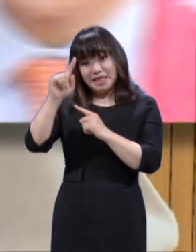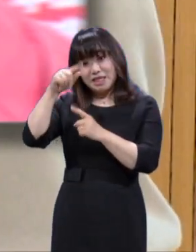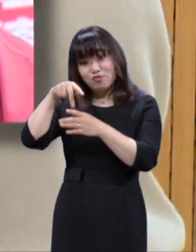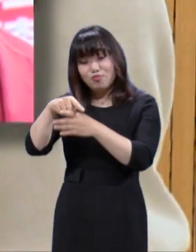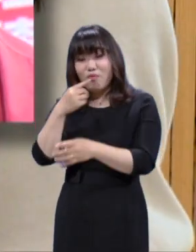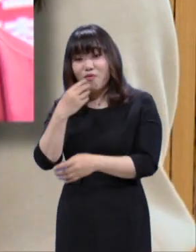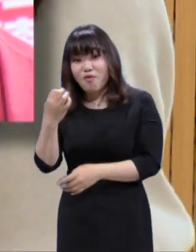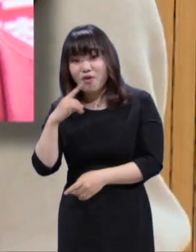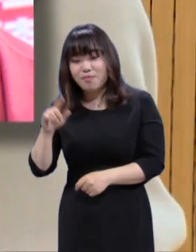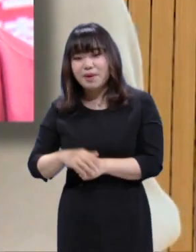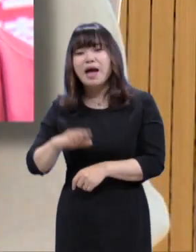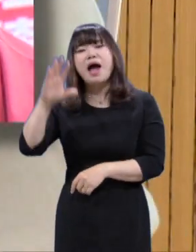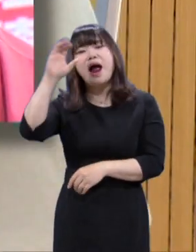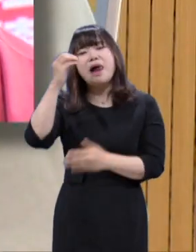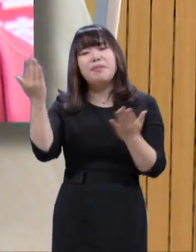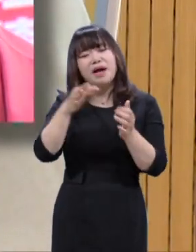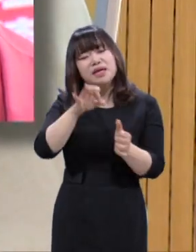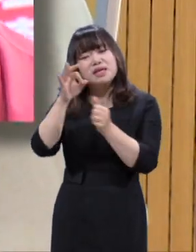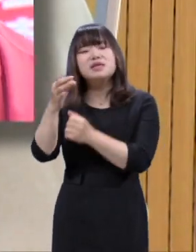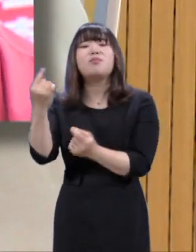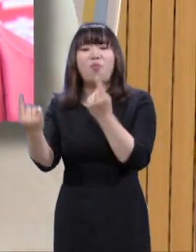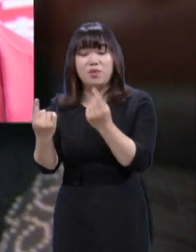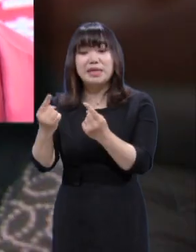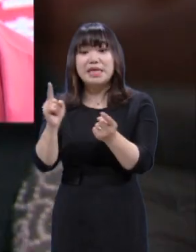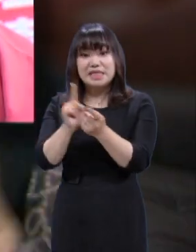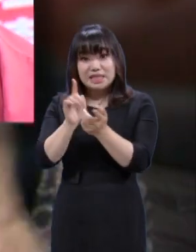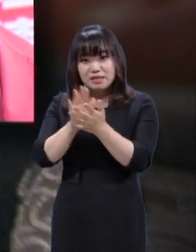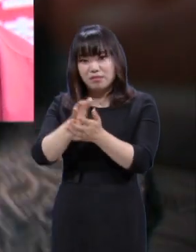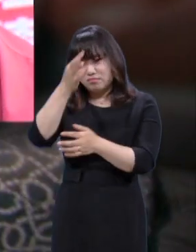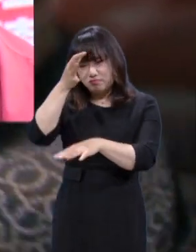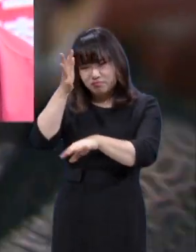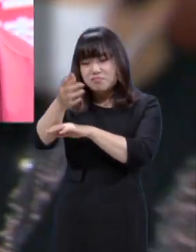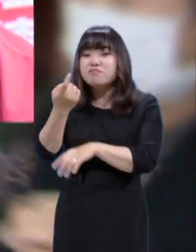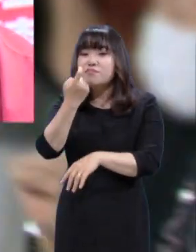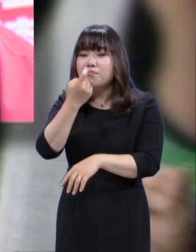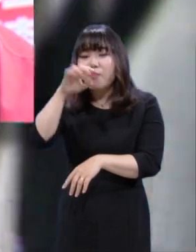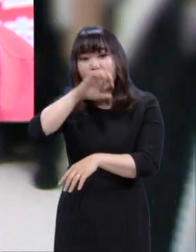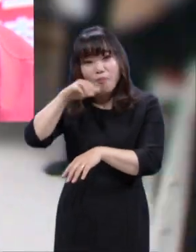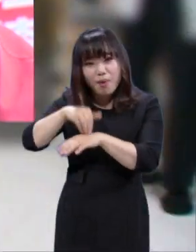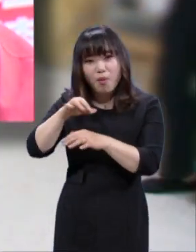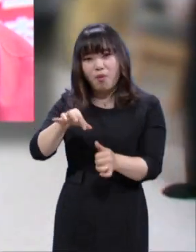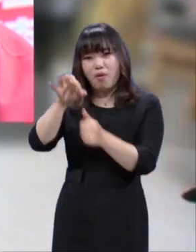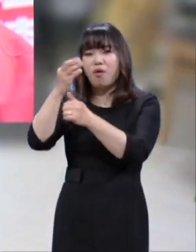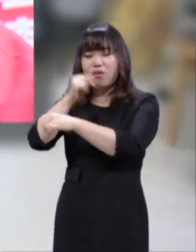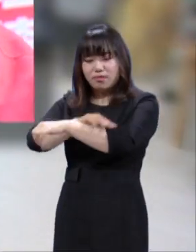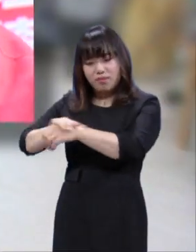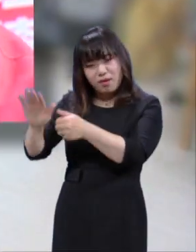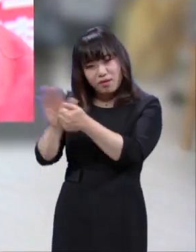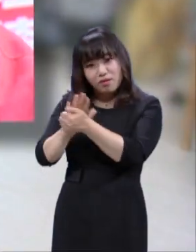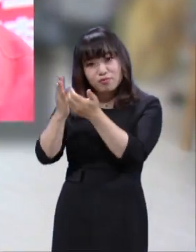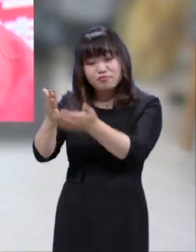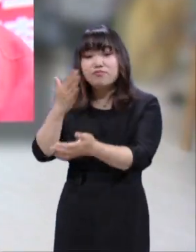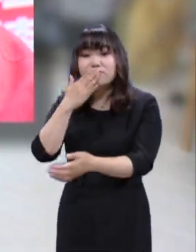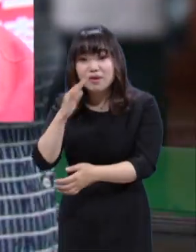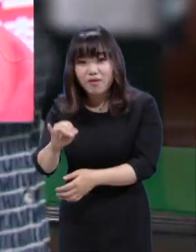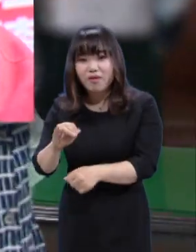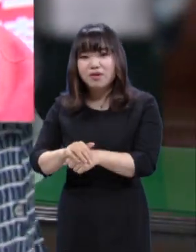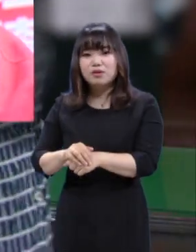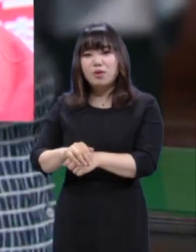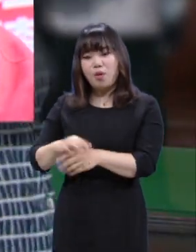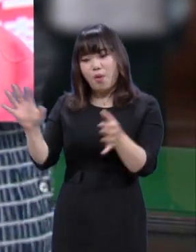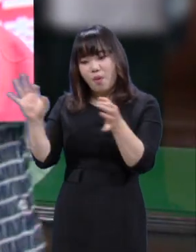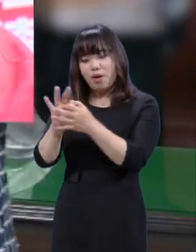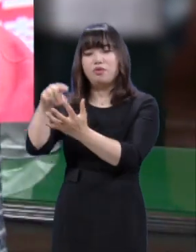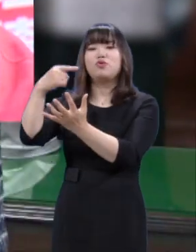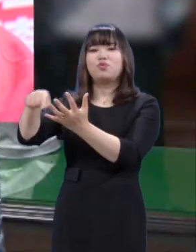후보는 아르바이트성 일자리보다 전문성을 살릴 수 있는 일자리를 가질 수 있도록 하는 한편 관련